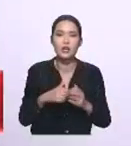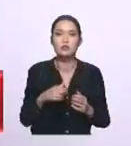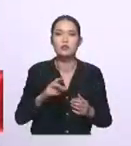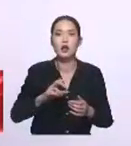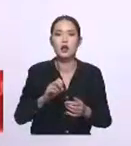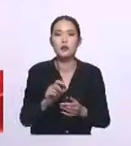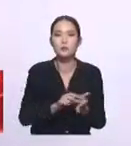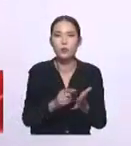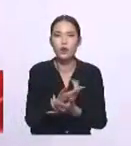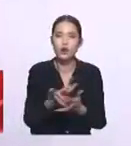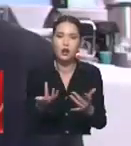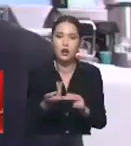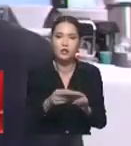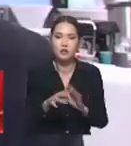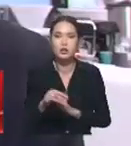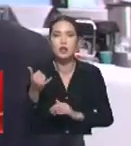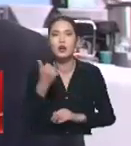и у нас есть